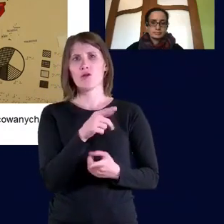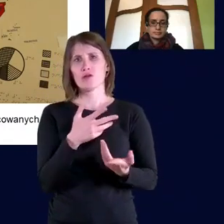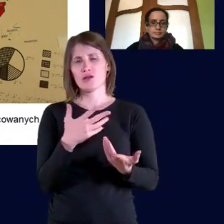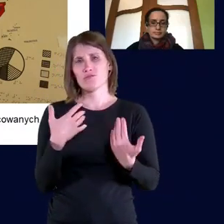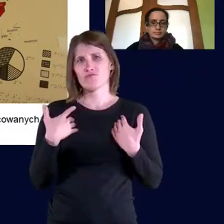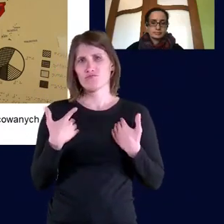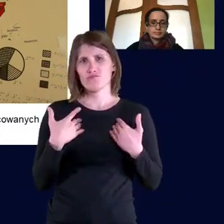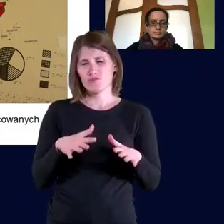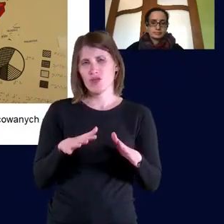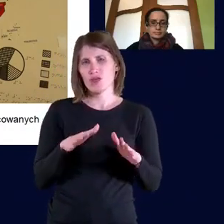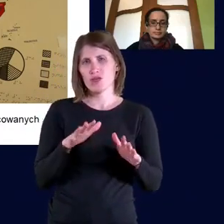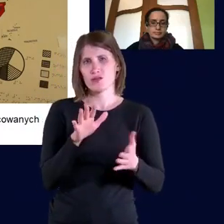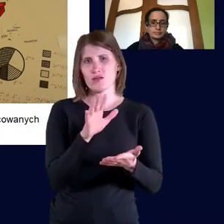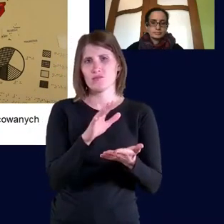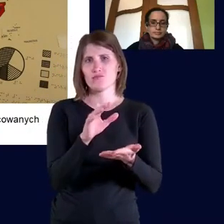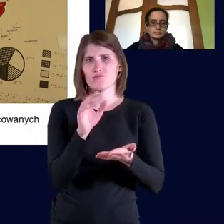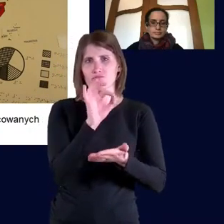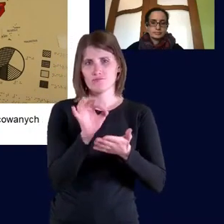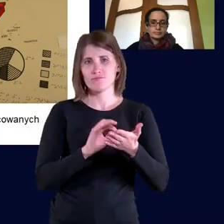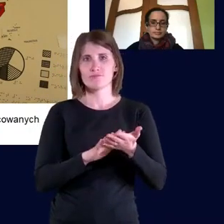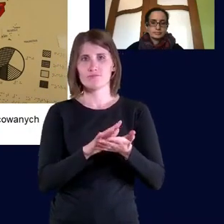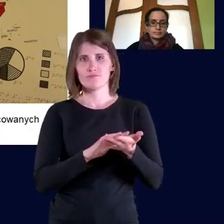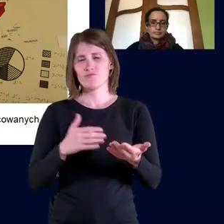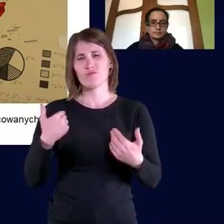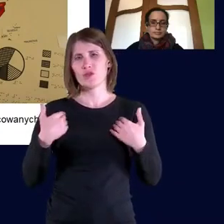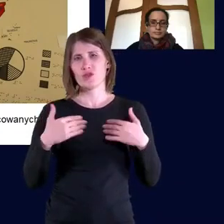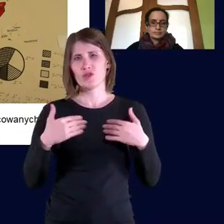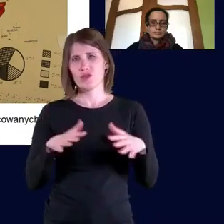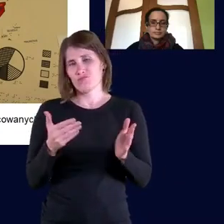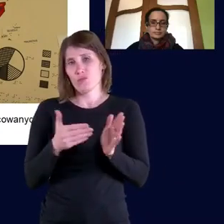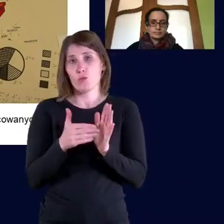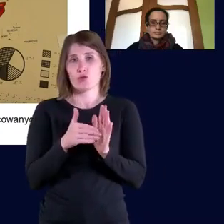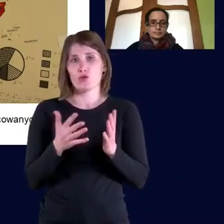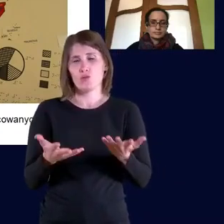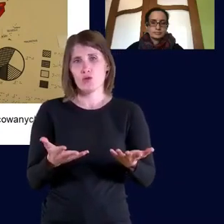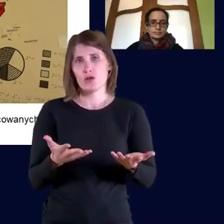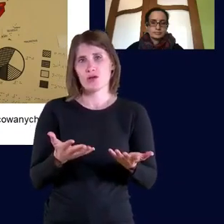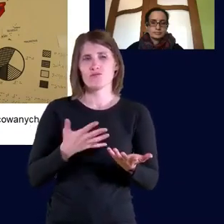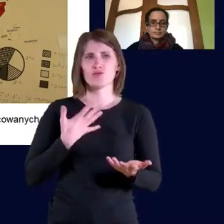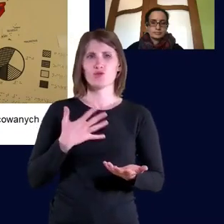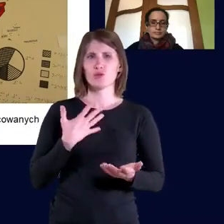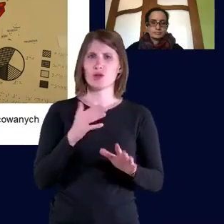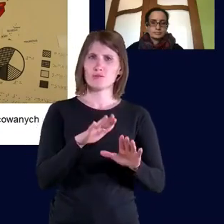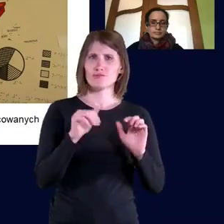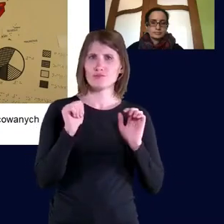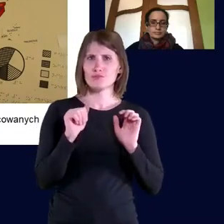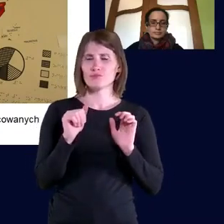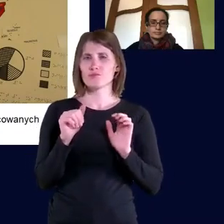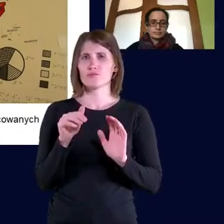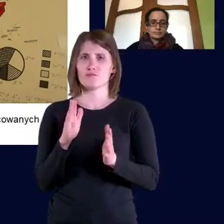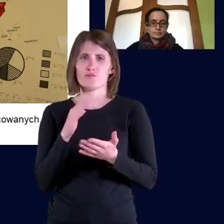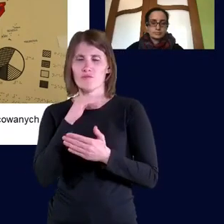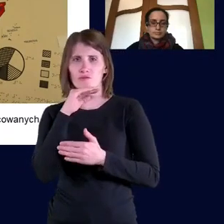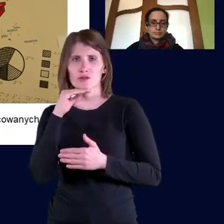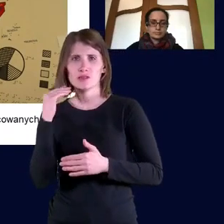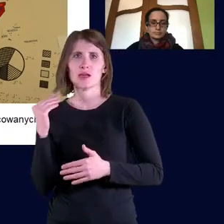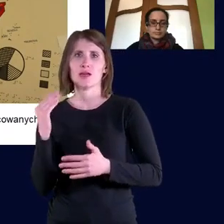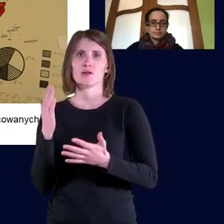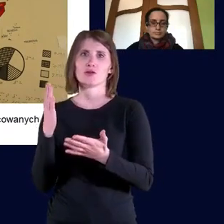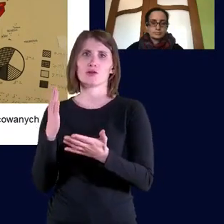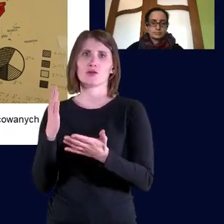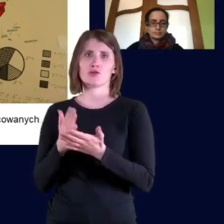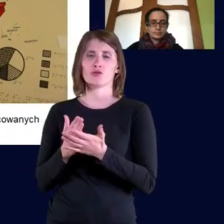i dla niektórych Być może jest ona odpowiednia I Follow poprzestać na samemu